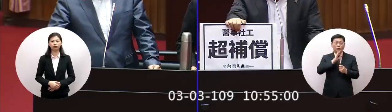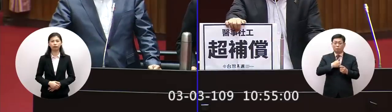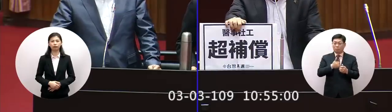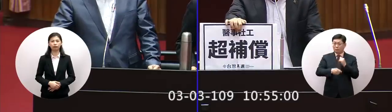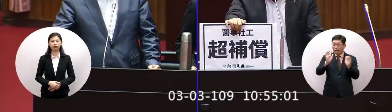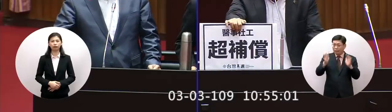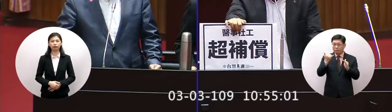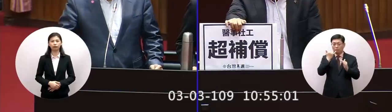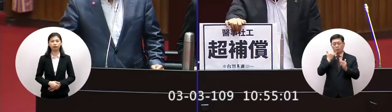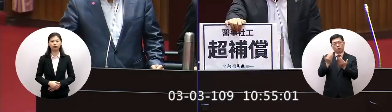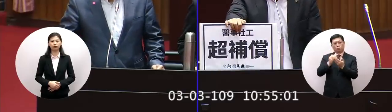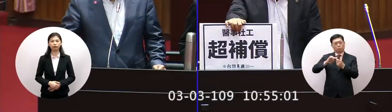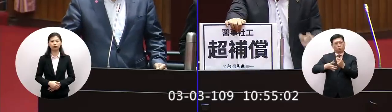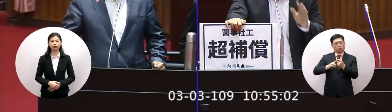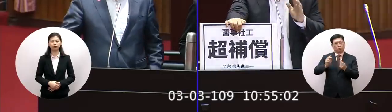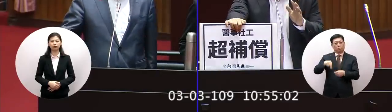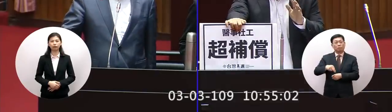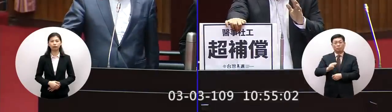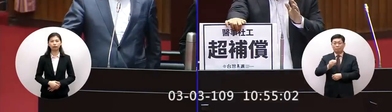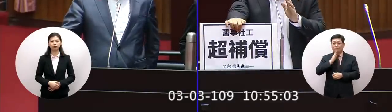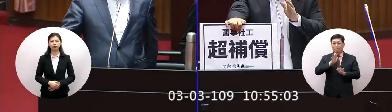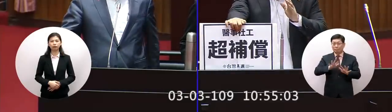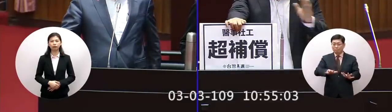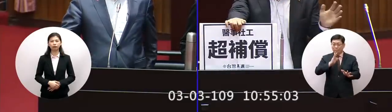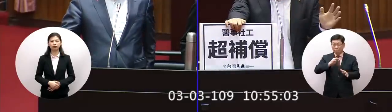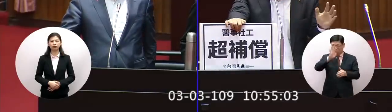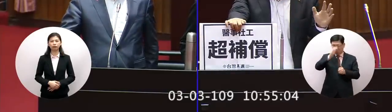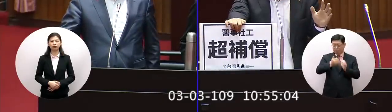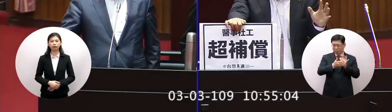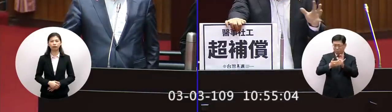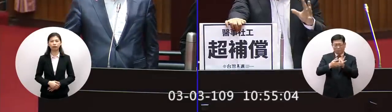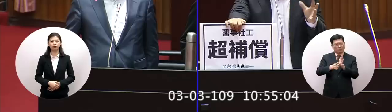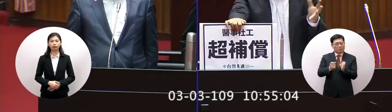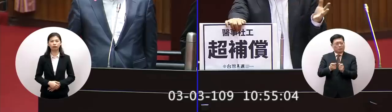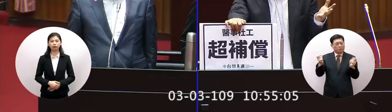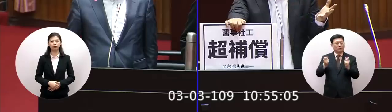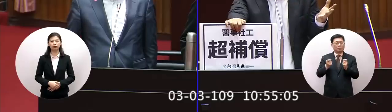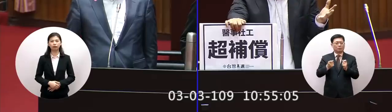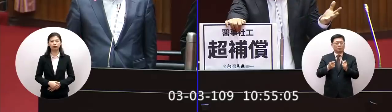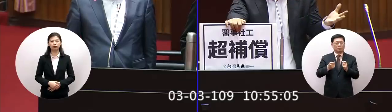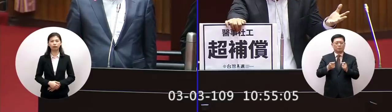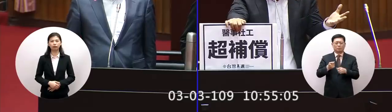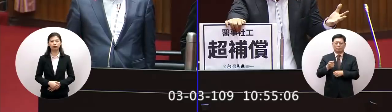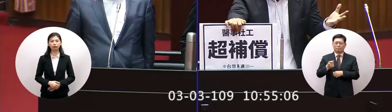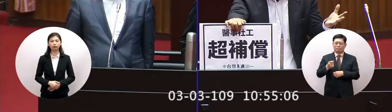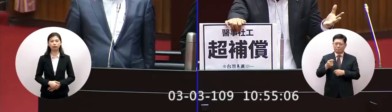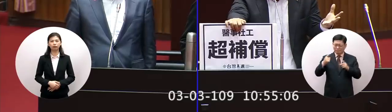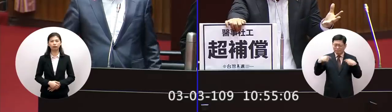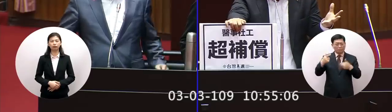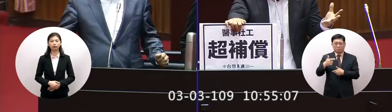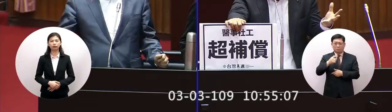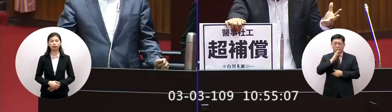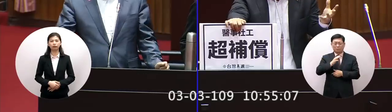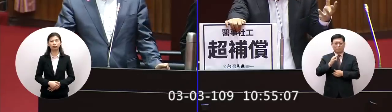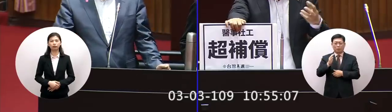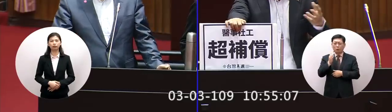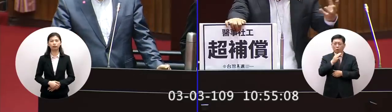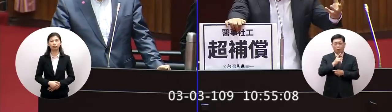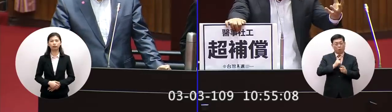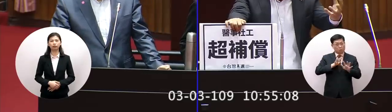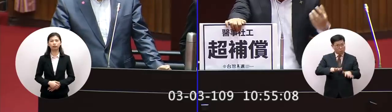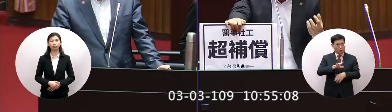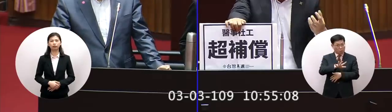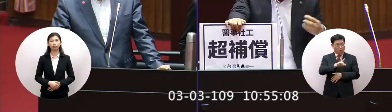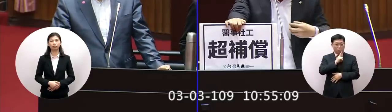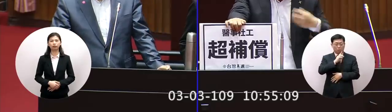个囡仔，伊拢会当上国中啊。啊！但是咱即马吼防疫吼长长久久的代志，伊有诶时阵毋是，有诶时阵毋是讲啊，我真